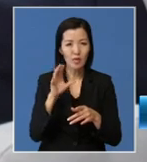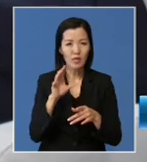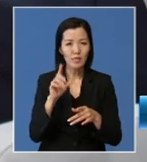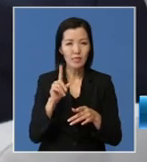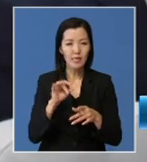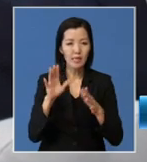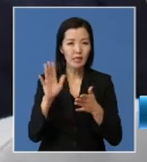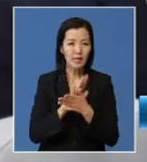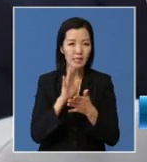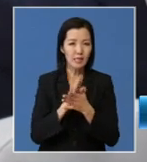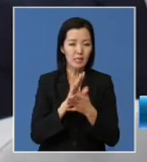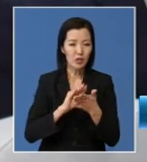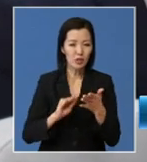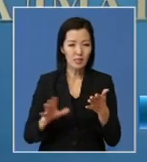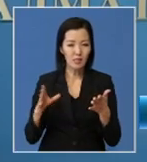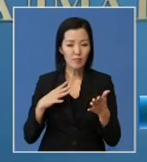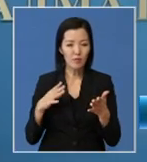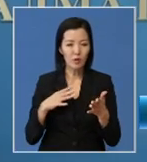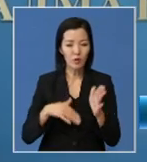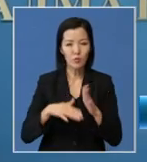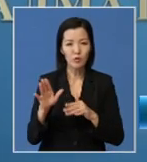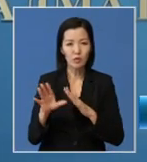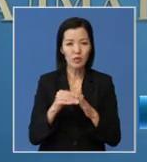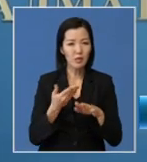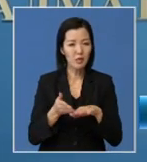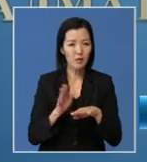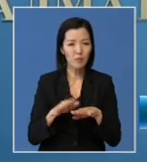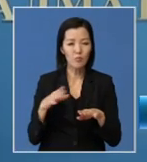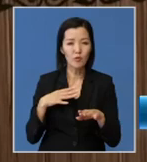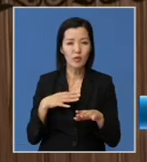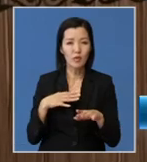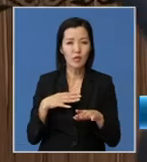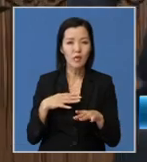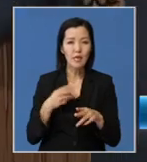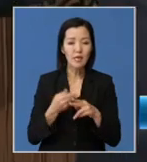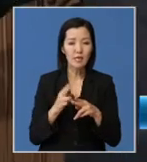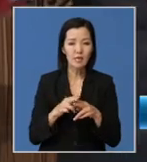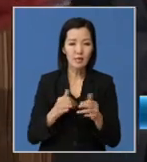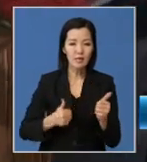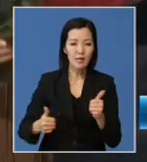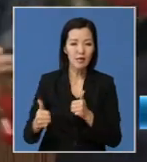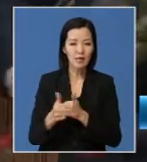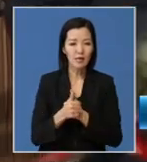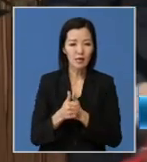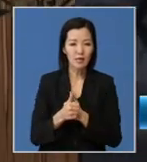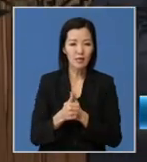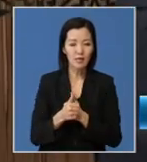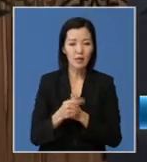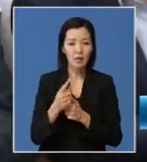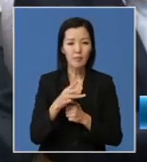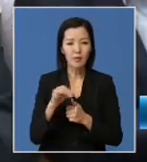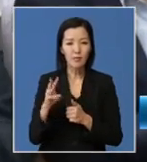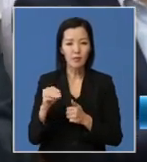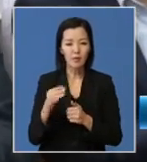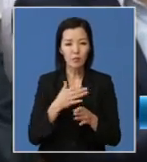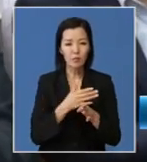жарияланған. Қазылар халқасының айтуынша үздіктерді анықтау оңай болмаған. Көп ішінен дара шыққандары жүлдеге тағайындалған 1 миллионды өзара